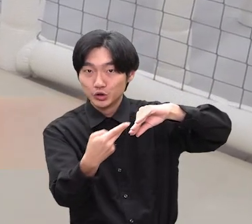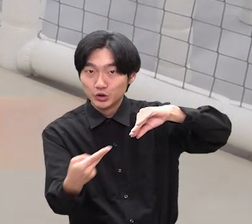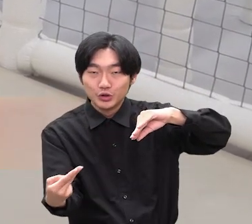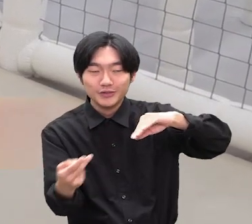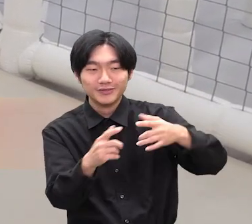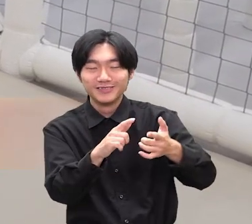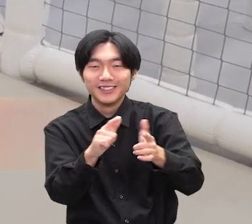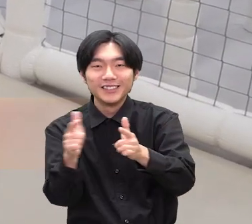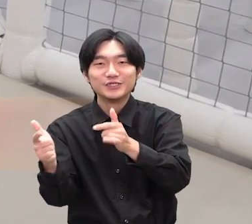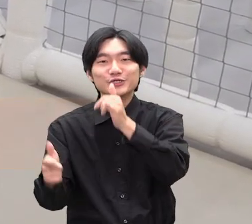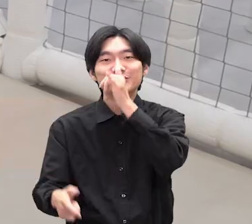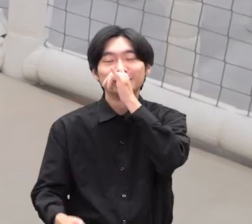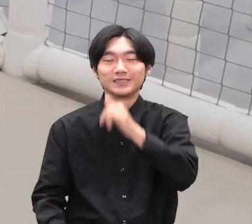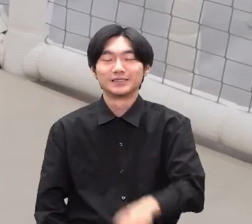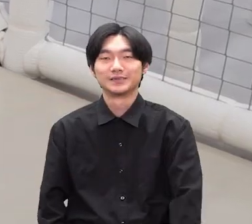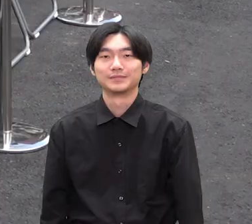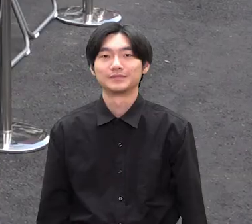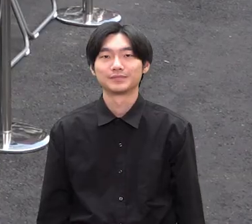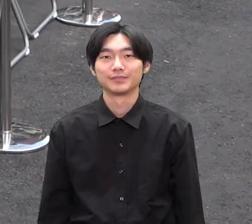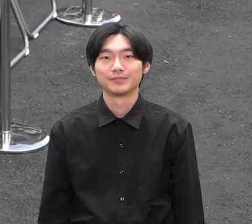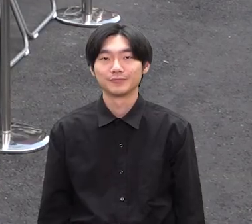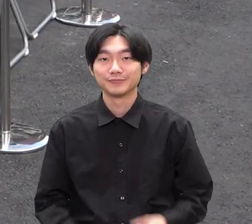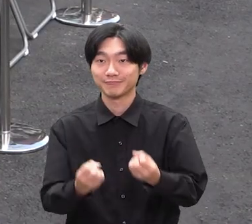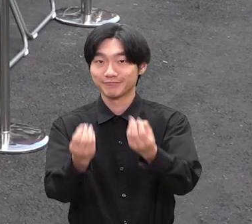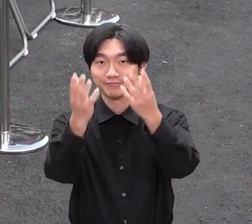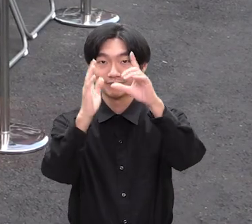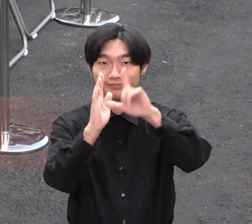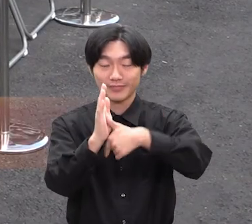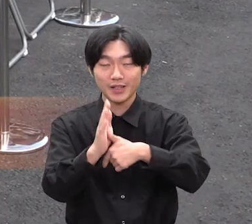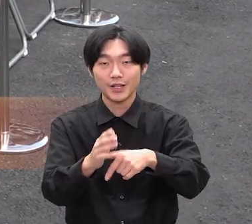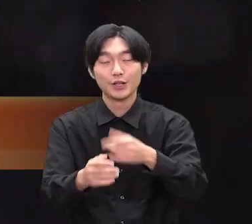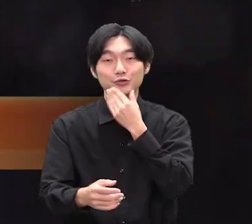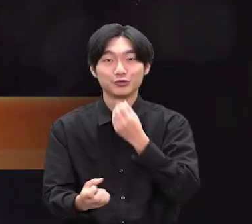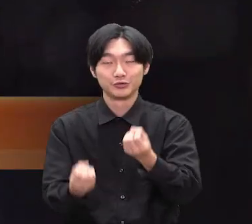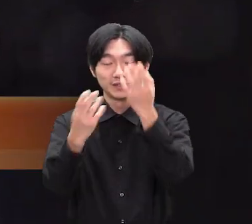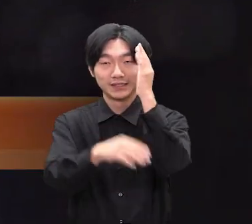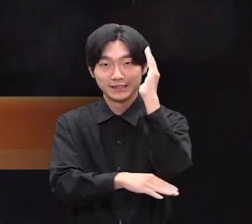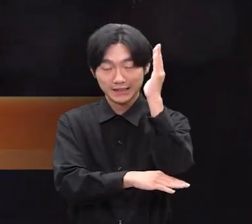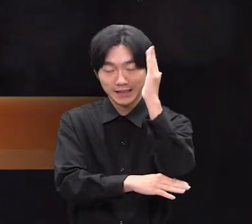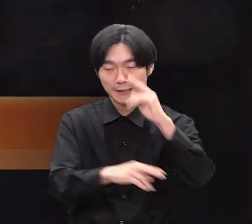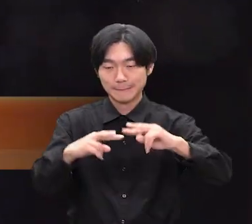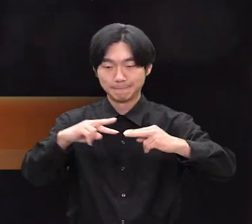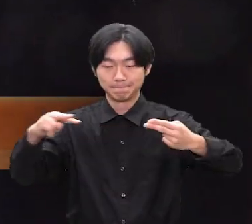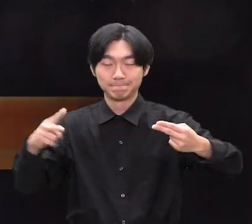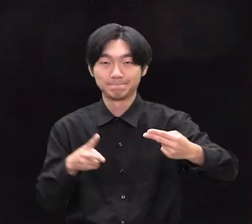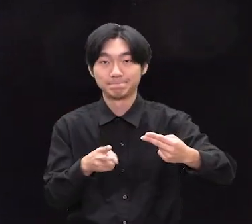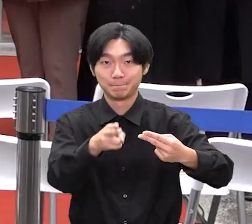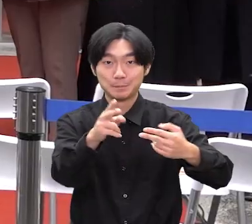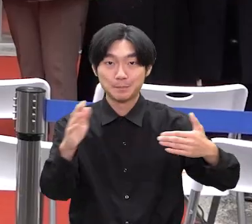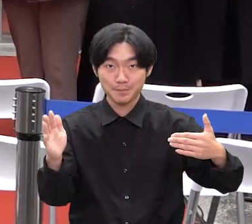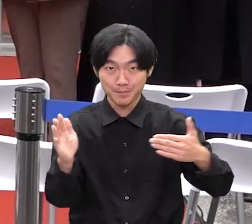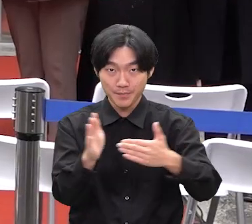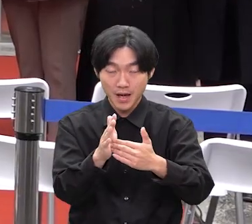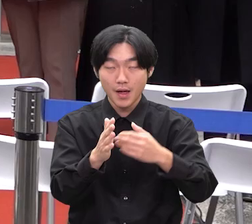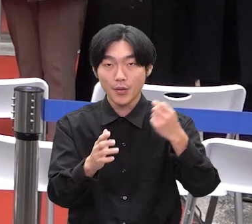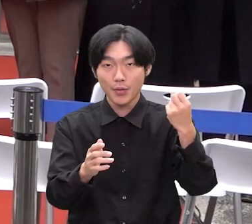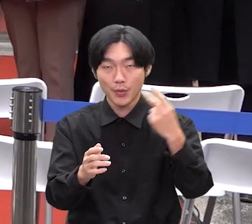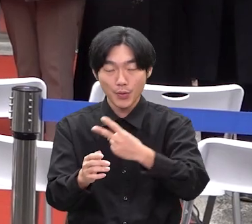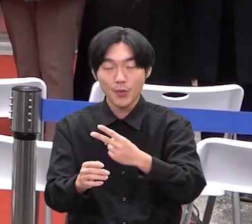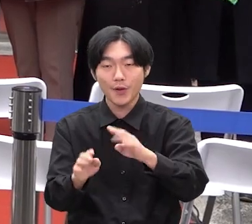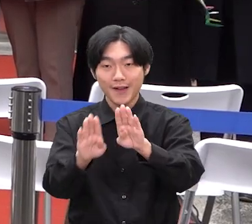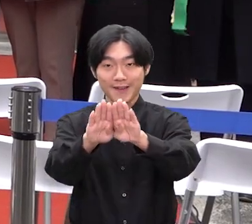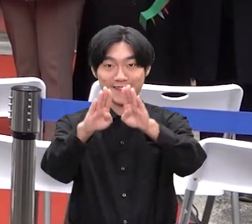놀이 시설이 갖춰져 있는데요 이날 행사에서는 축사와 테이프 커팅 순으로 이어지며 개관의 의미를